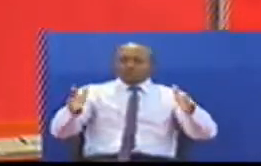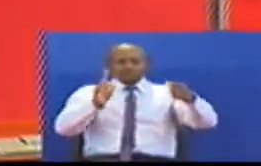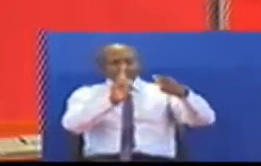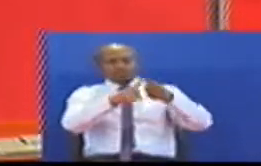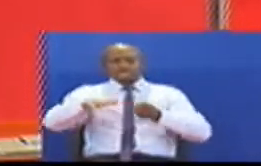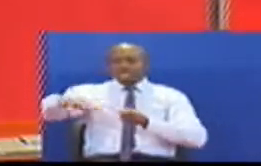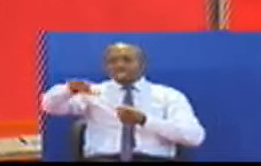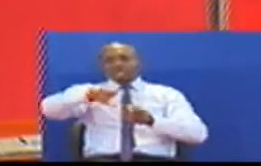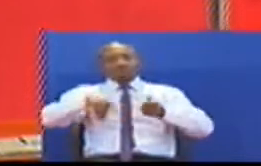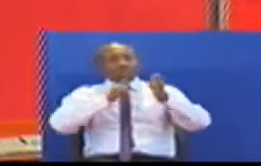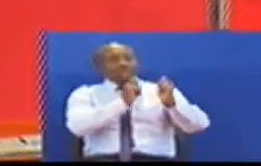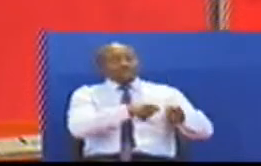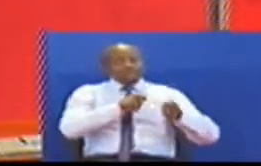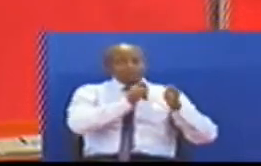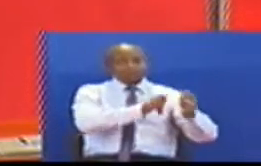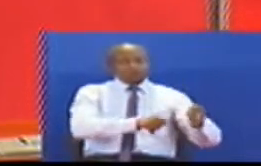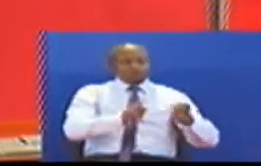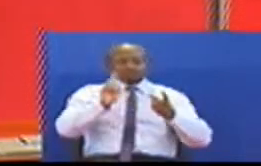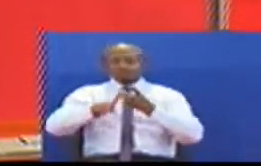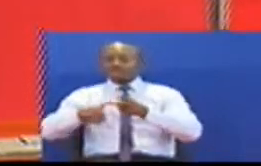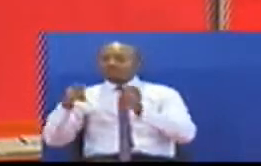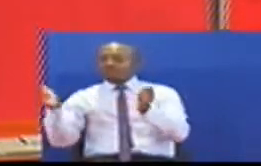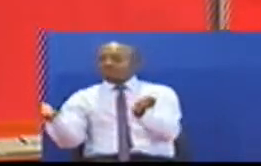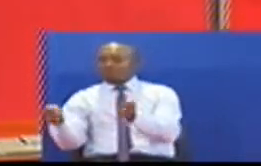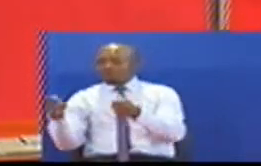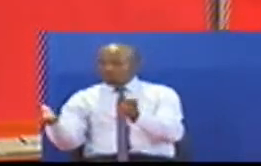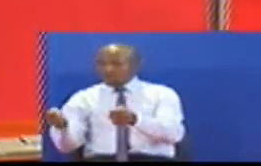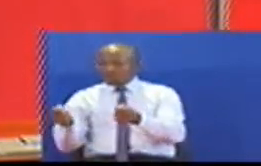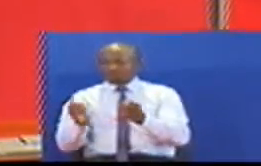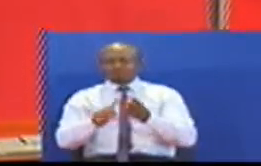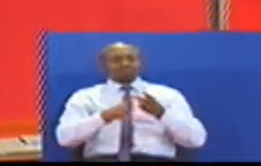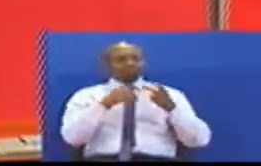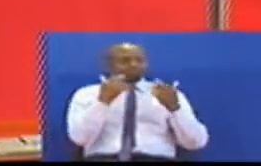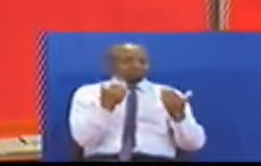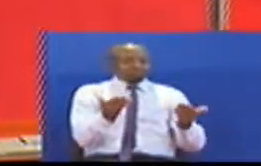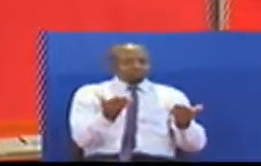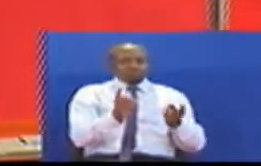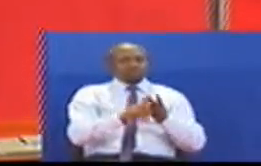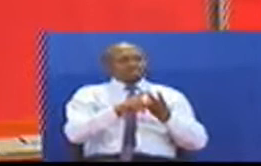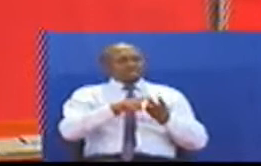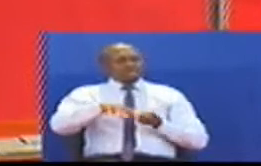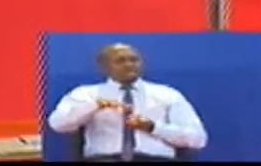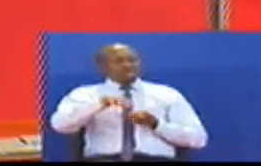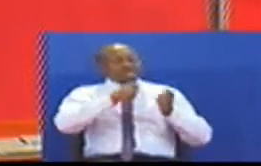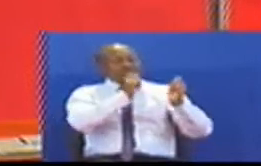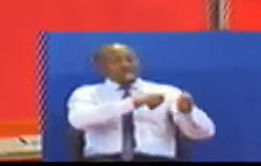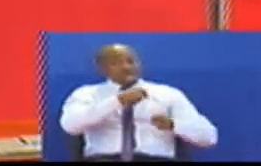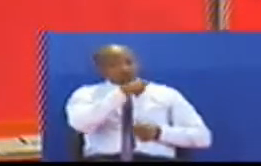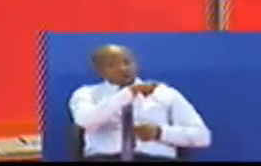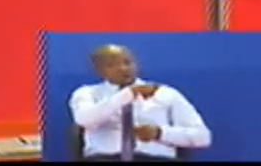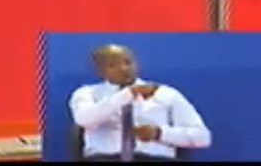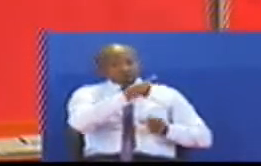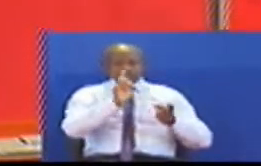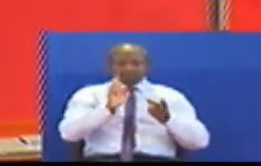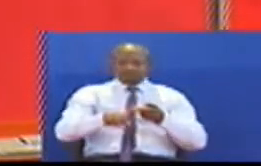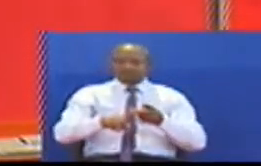la kilimo, lakini la pili ni eneo la mifugo. Lakini ukienda kwenye kilimo ukaenda